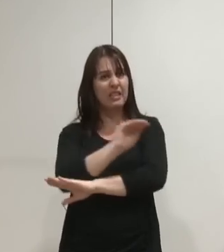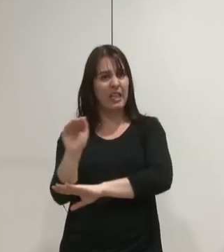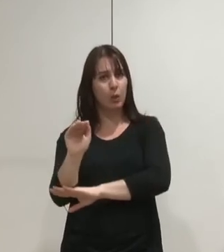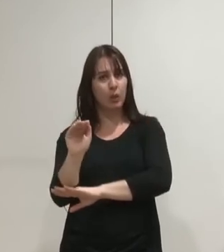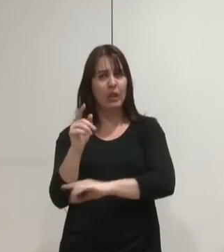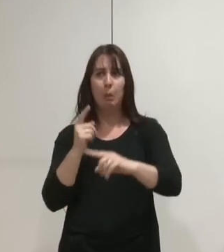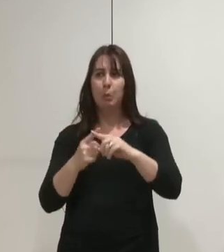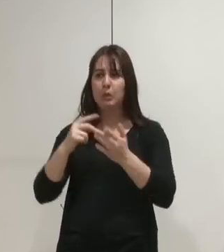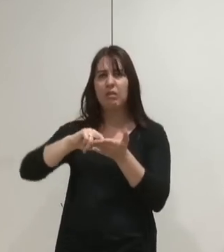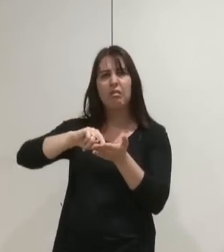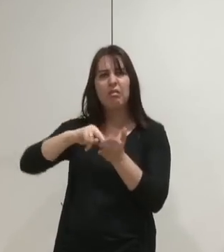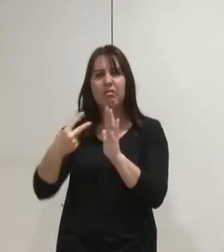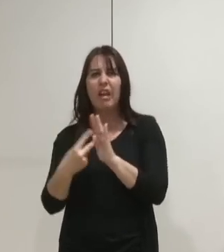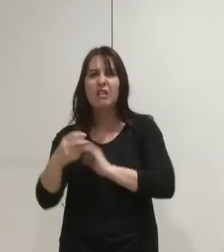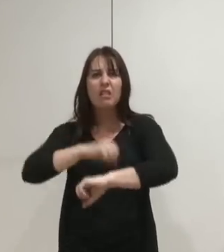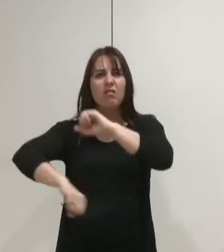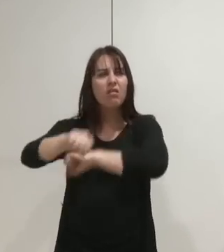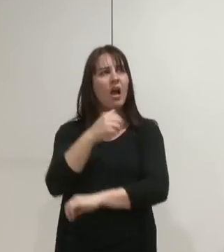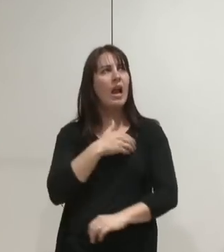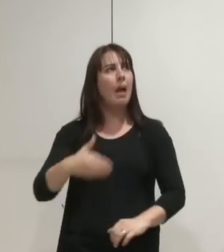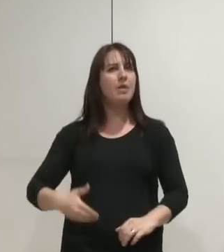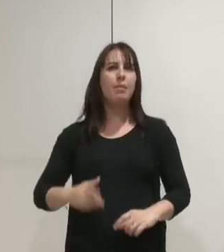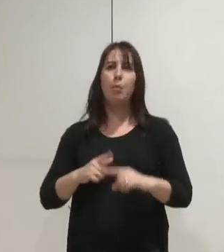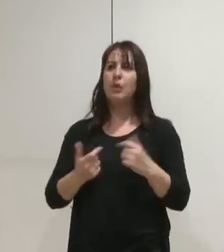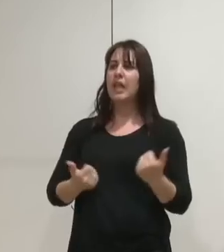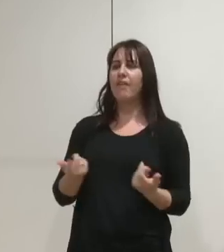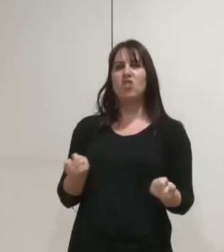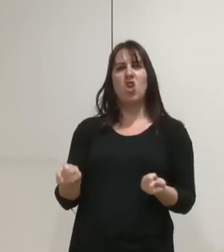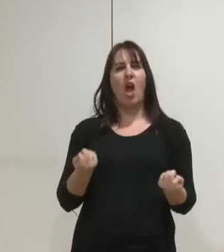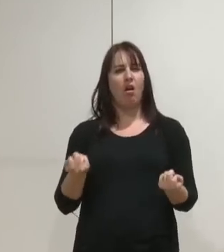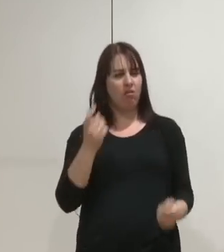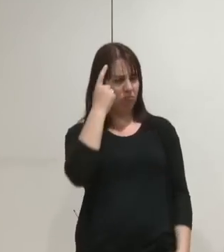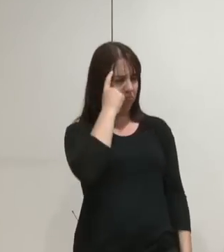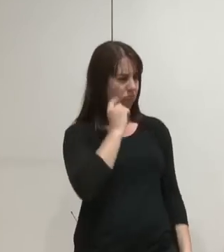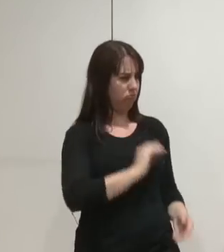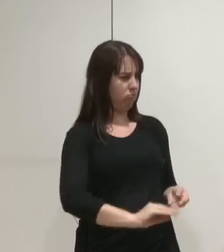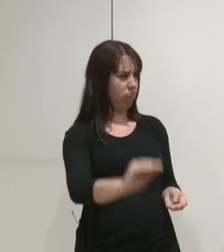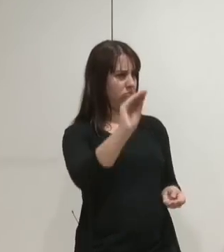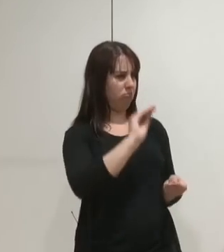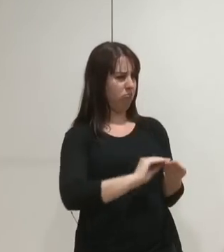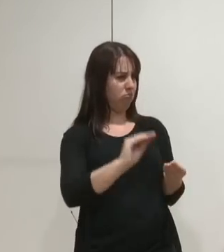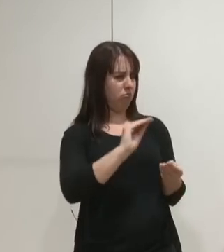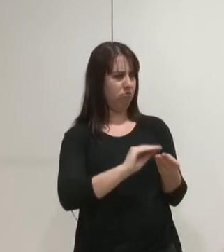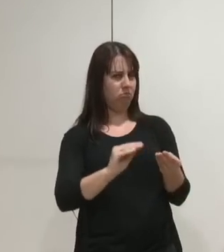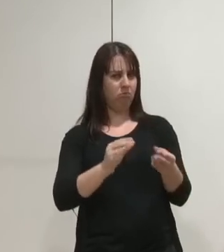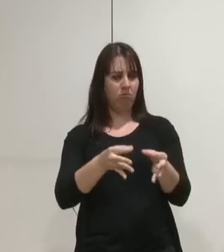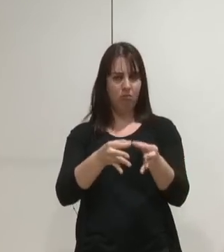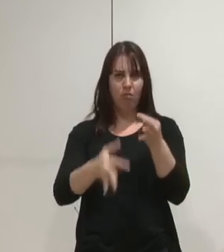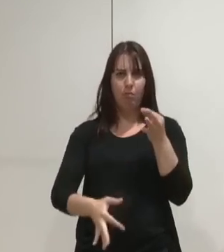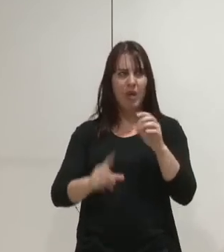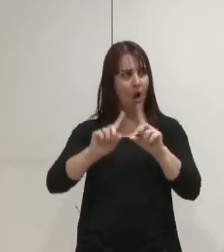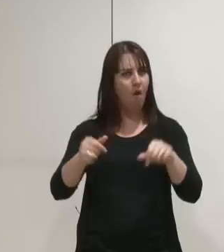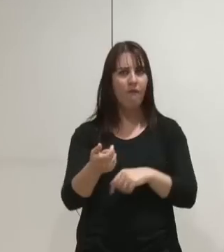aspects techniques pris en charge par la ville et ses services donc ça pose la question du bilan financier